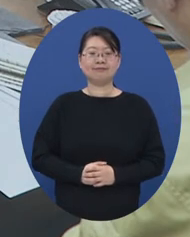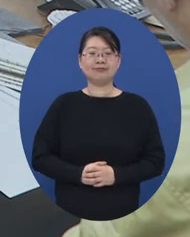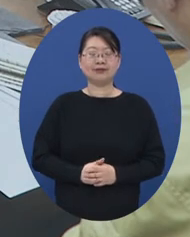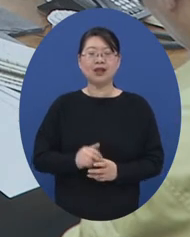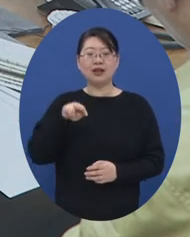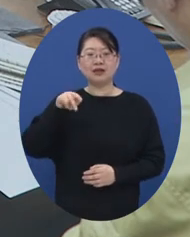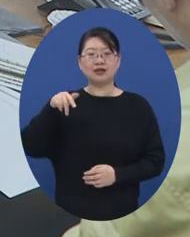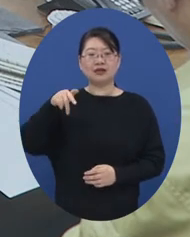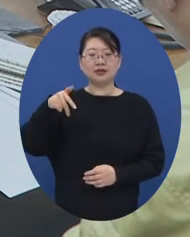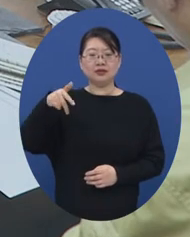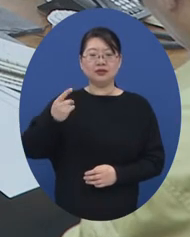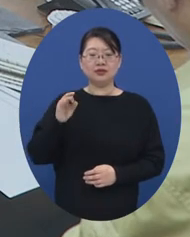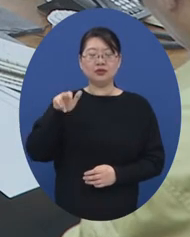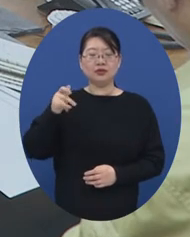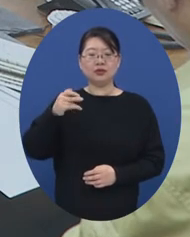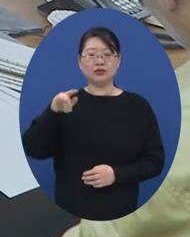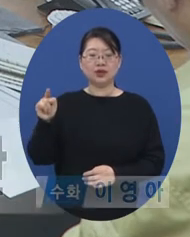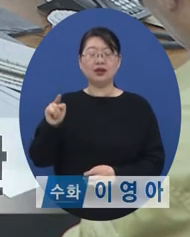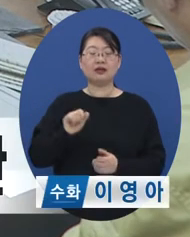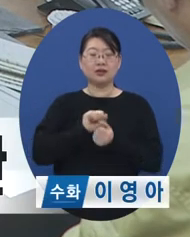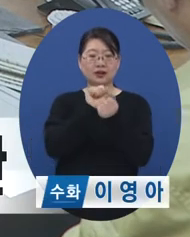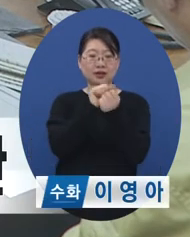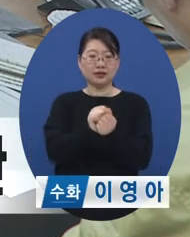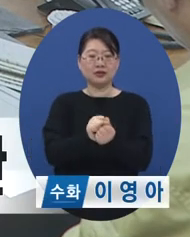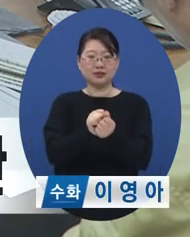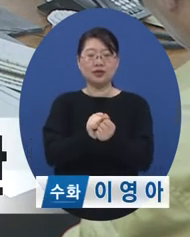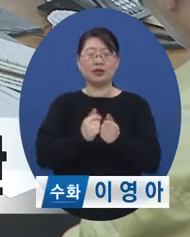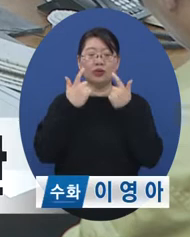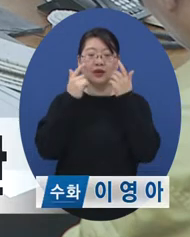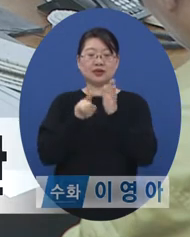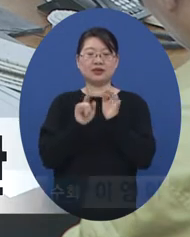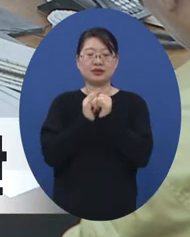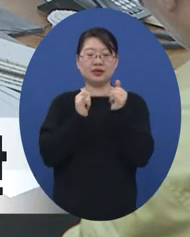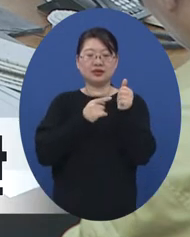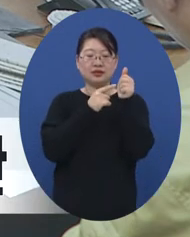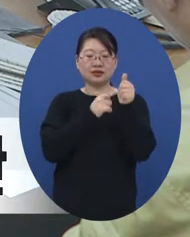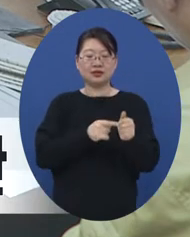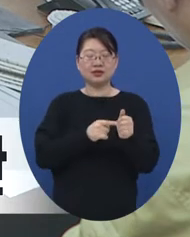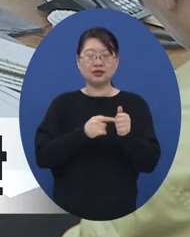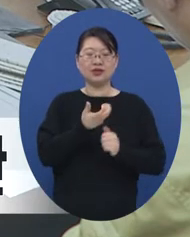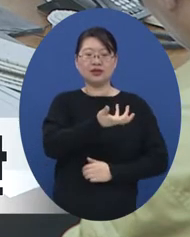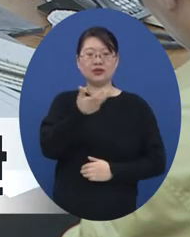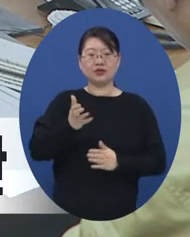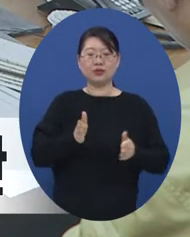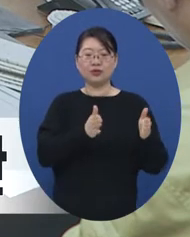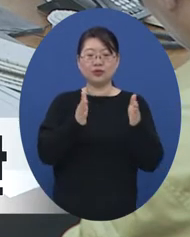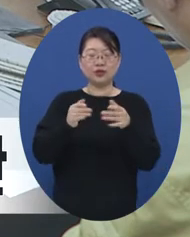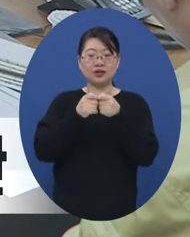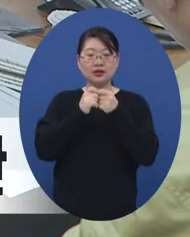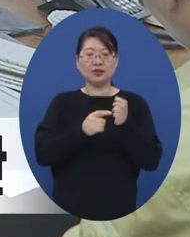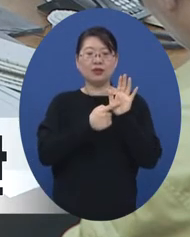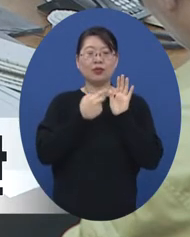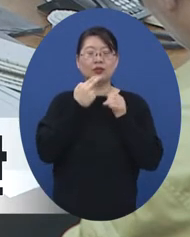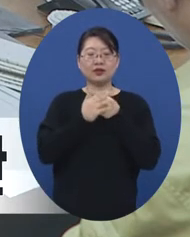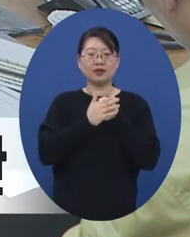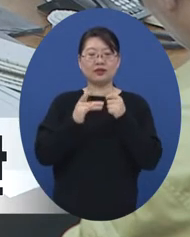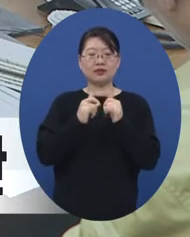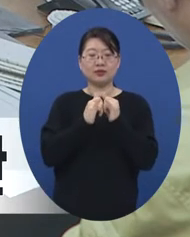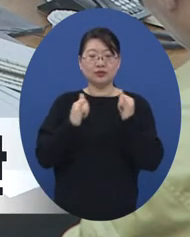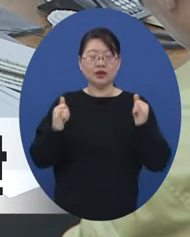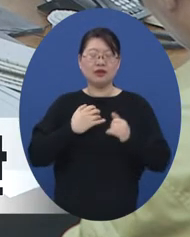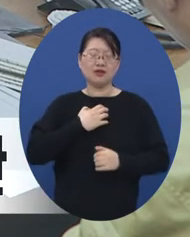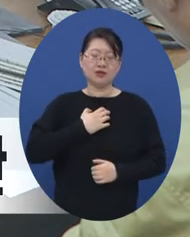신종 코로나 바이러스 확진자들의 이동 경로가 발표된 데나 세세하게 알려지지 않아 시민들의 불안감이 커지고